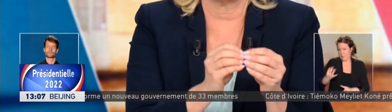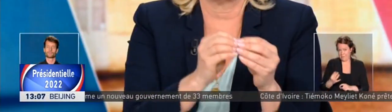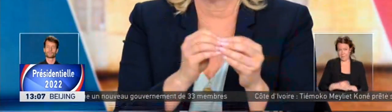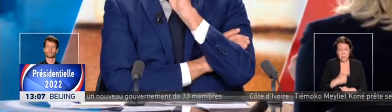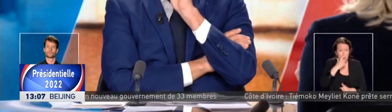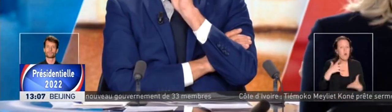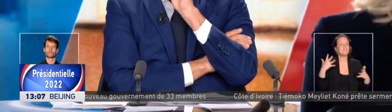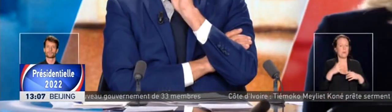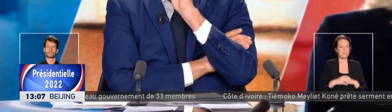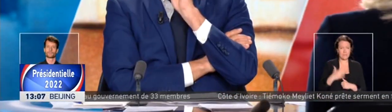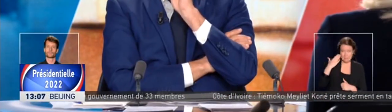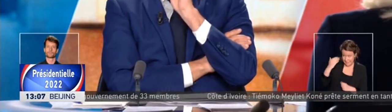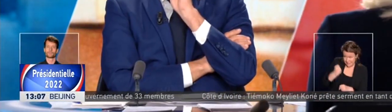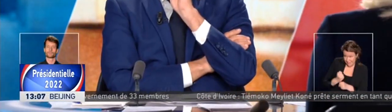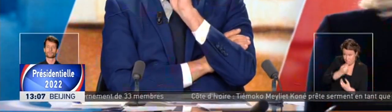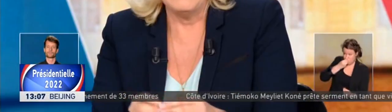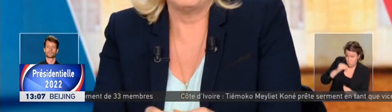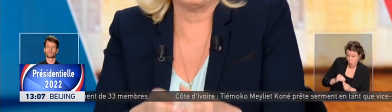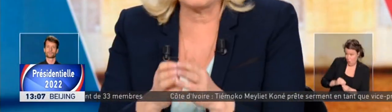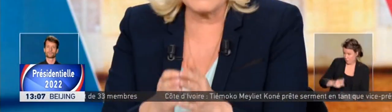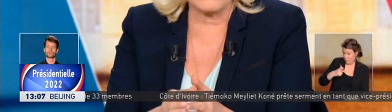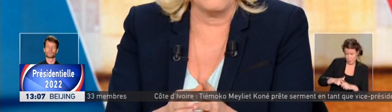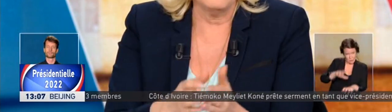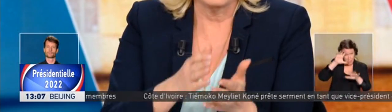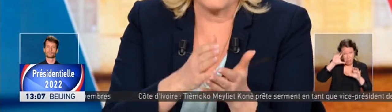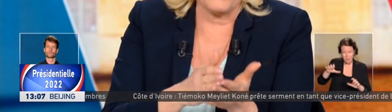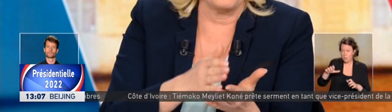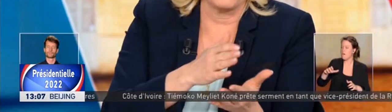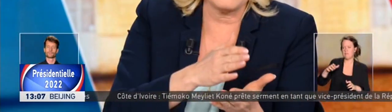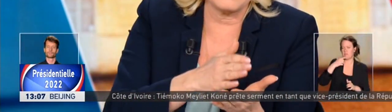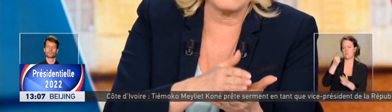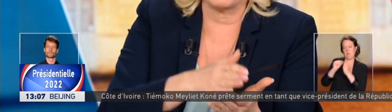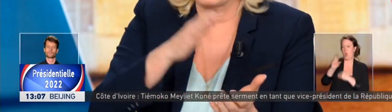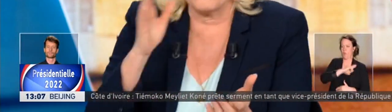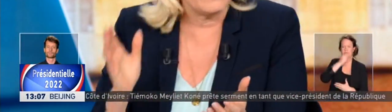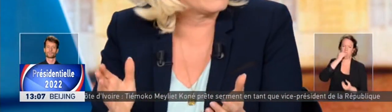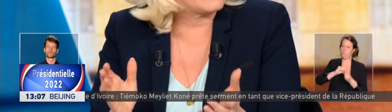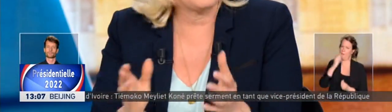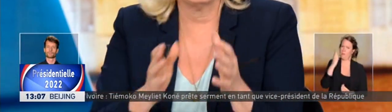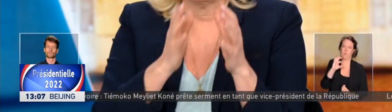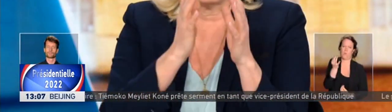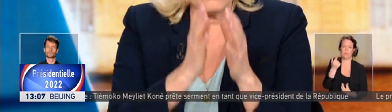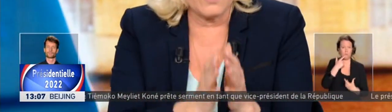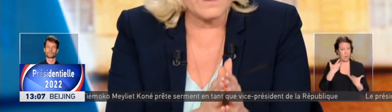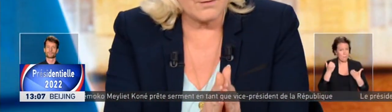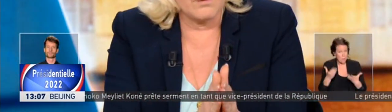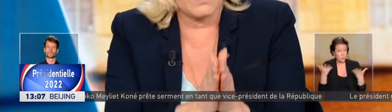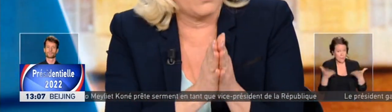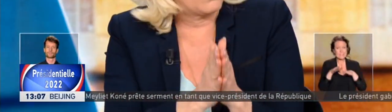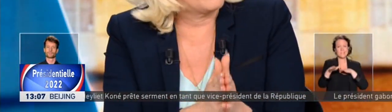la présidence de Monsieur Macron. Elle a également maintenu son projet d'interdire le hijab musulman dans les lieux publics.